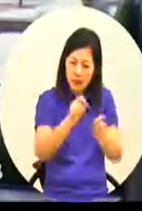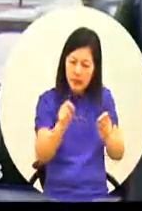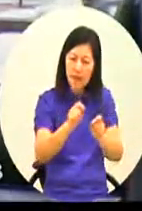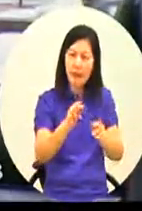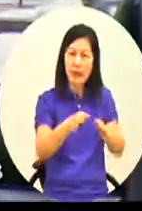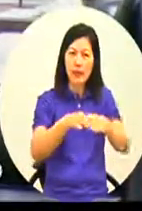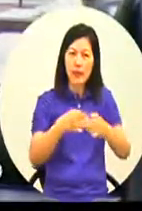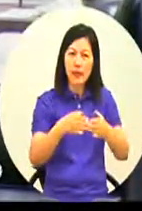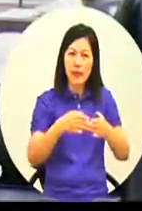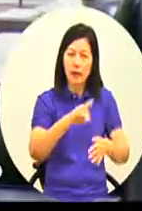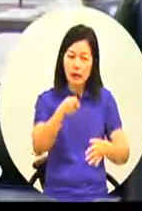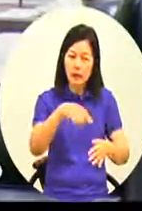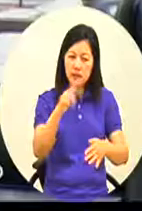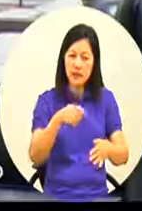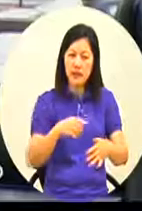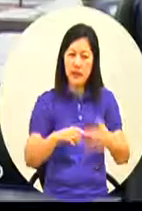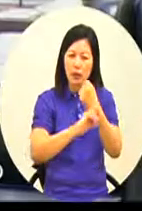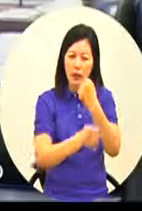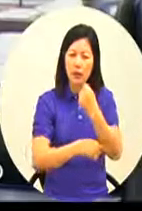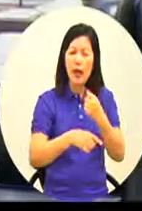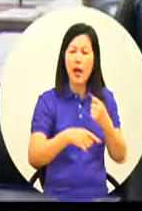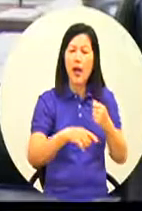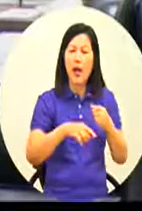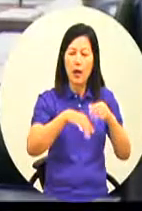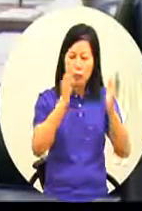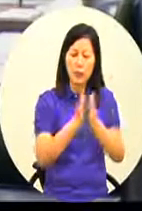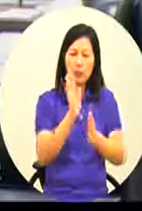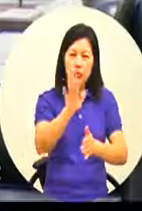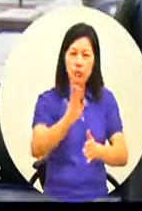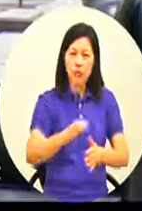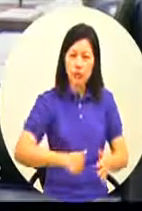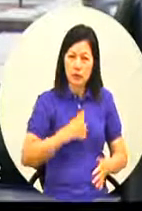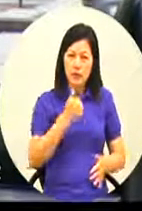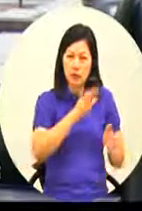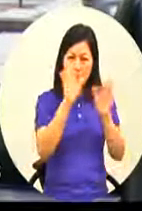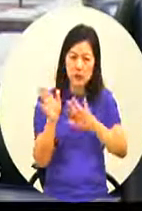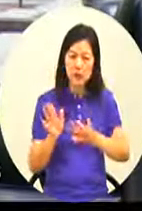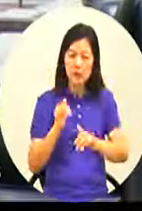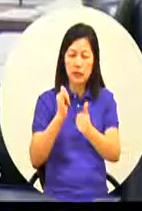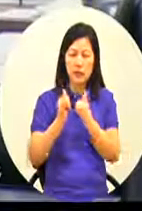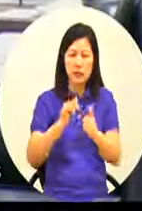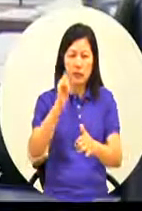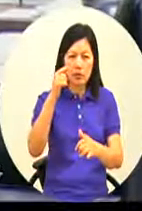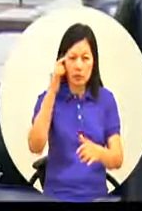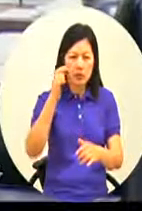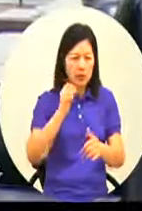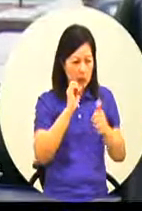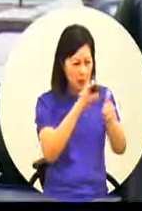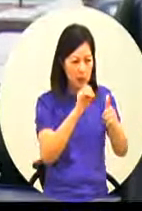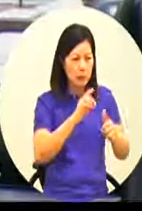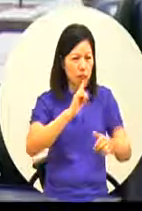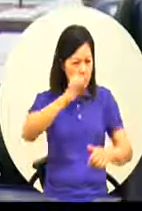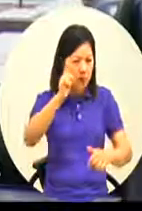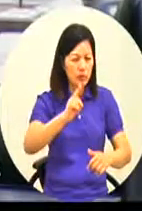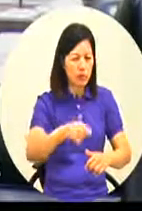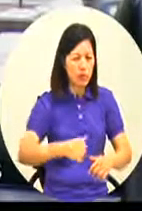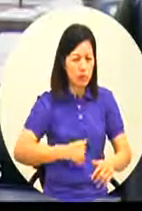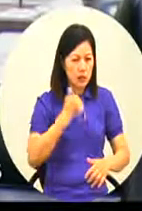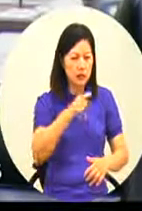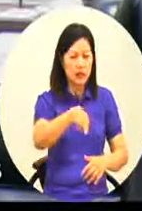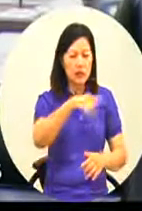些都有了，法律都有了，但是问题实际面上面，你叫民众来欢迎者，你就知道事实上都没有做